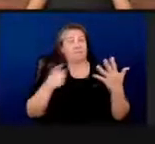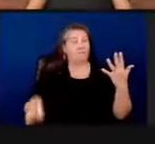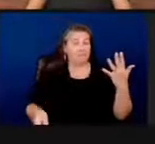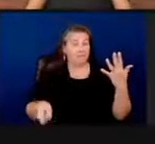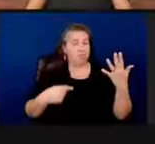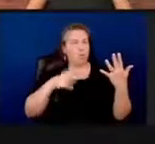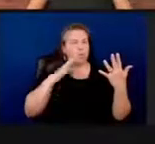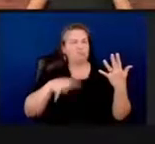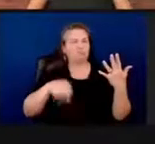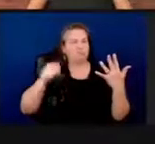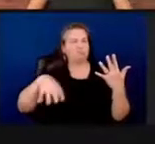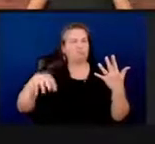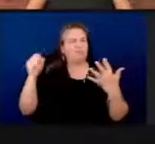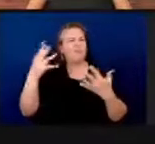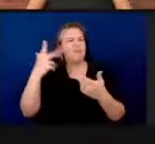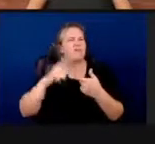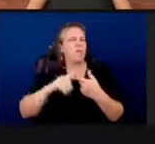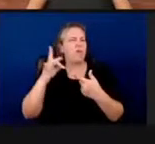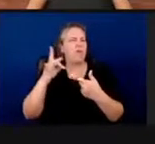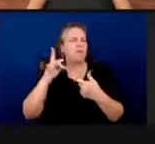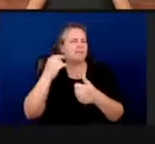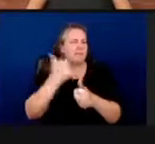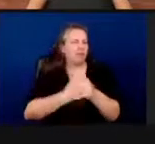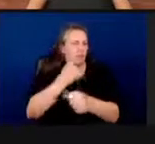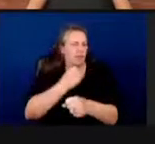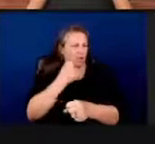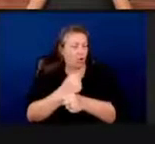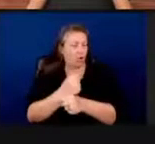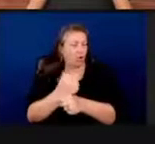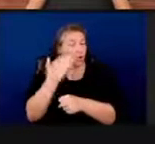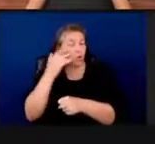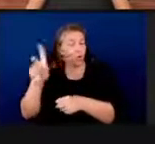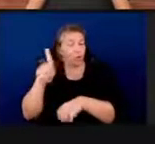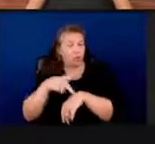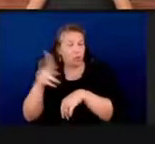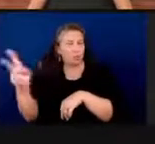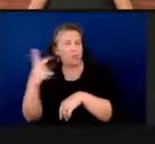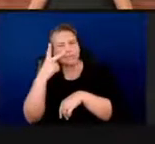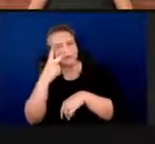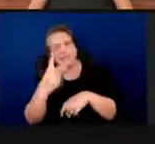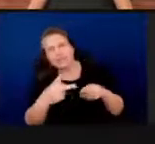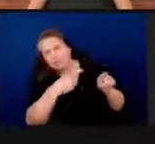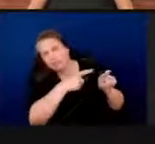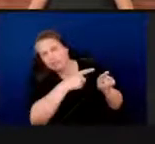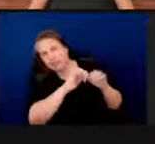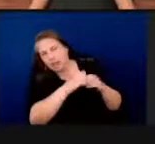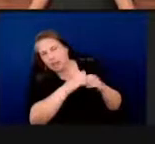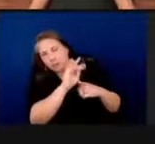ili tuangalie jinsi ambavyo wanaendelea na kazi,